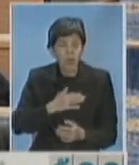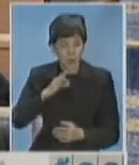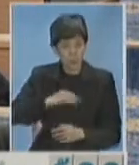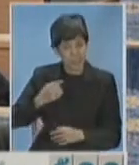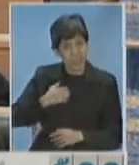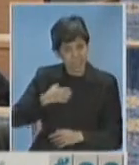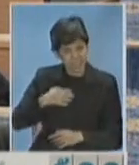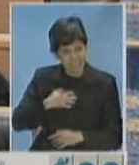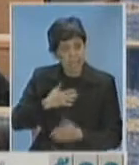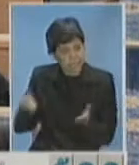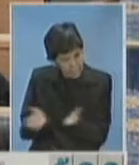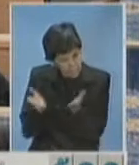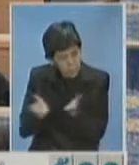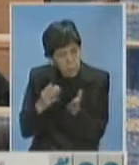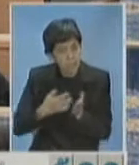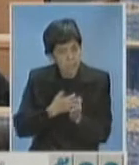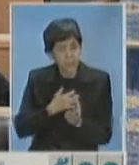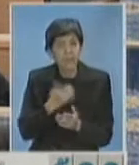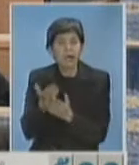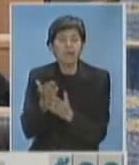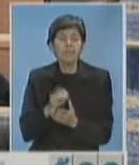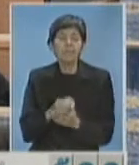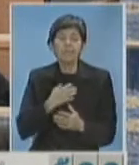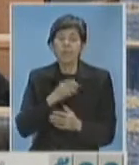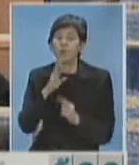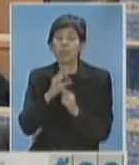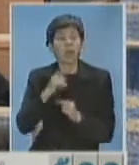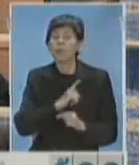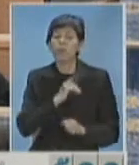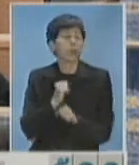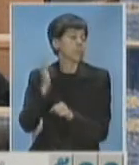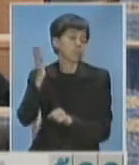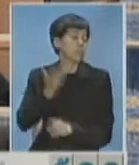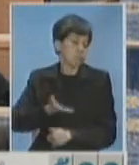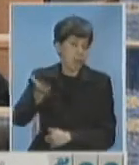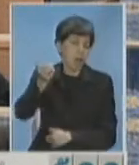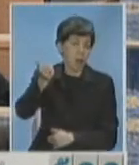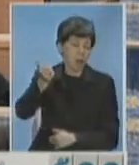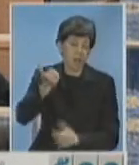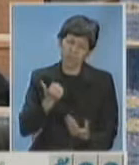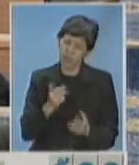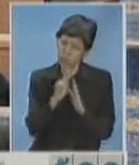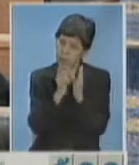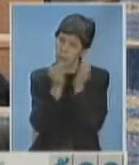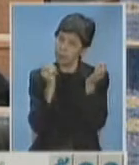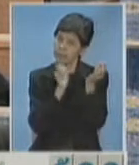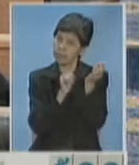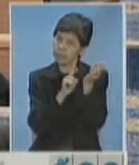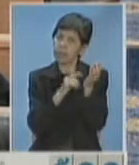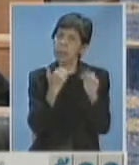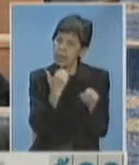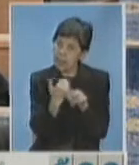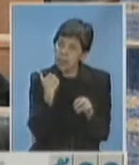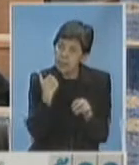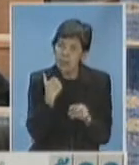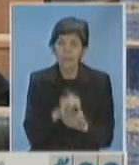ตัวอยากจะสนับสนุนให้ท่านวัชระทำหน้าที่อย่างเต็มที่เลยครับแต่รัฐธรรมนูญเผด็จการมันเขียนไว้อย่